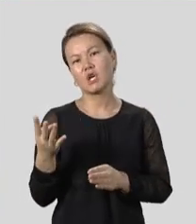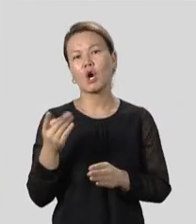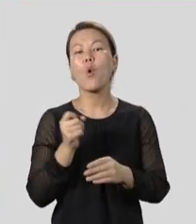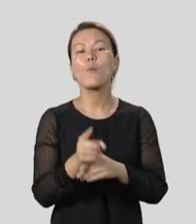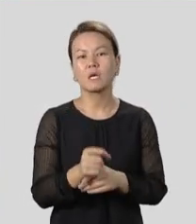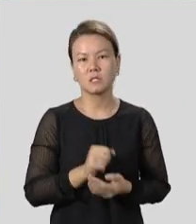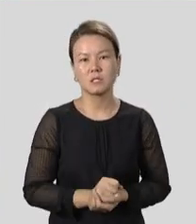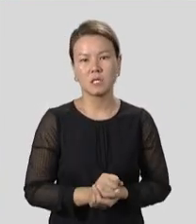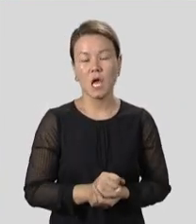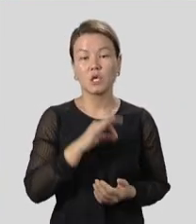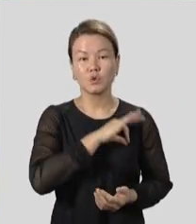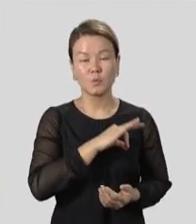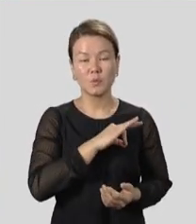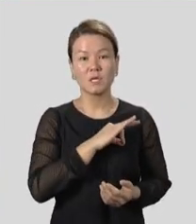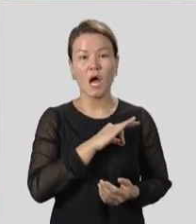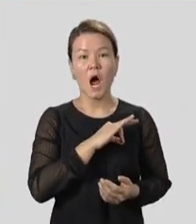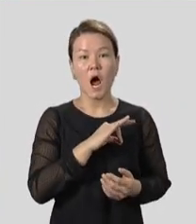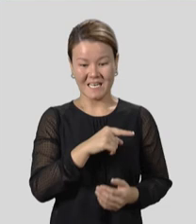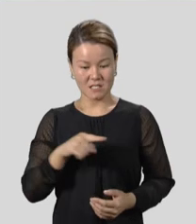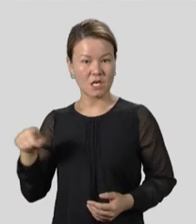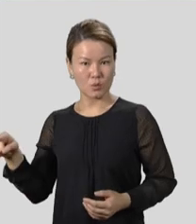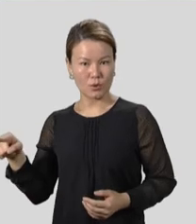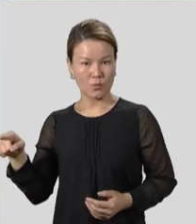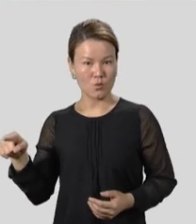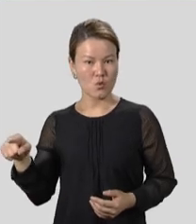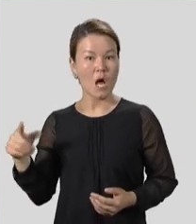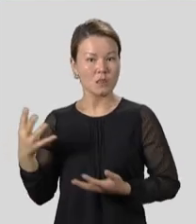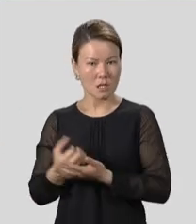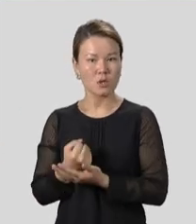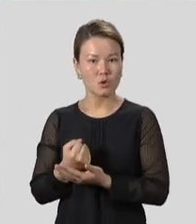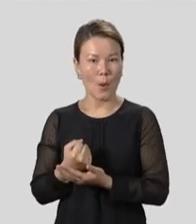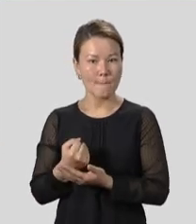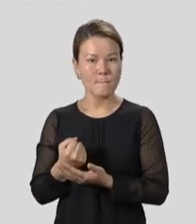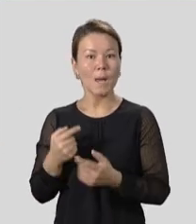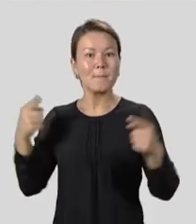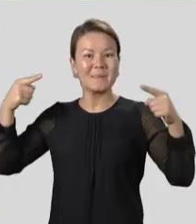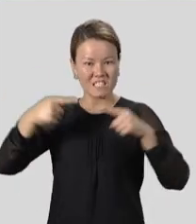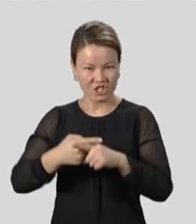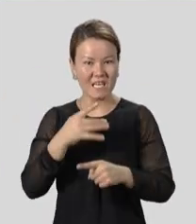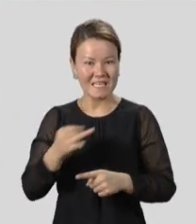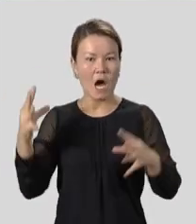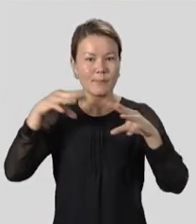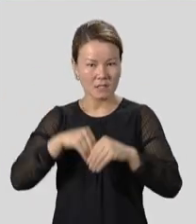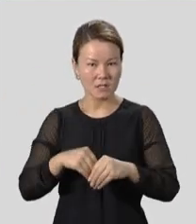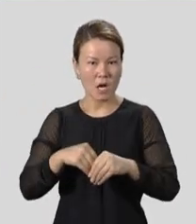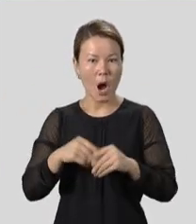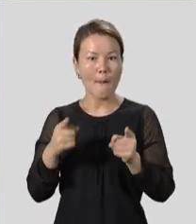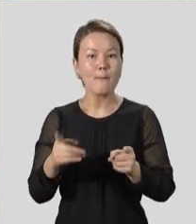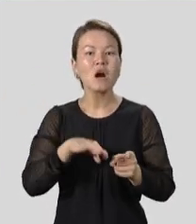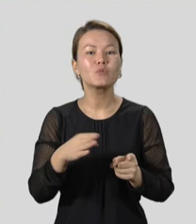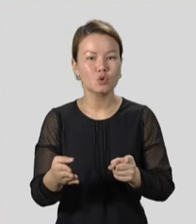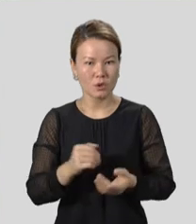упражнений. Используя координатную прямую, найдем пересечение и объединение